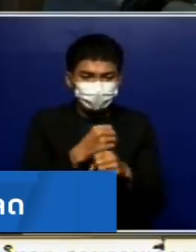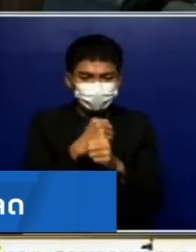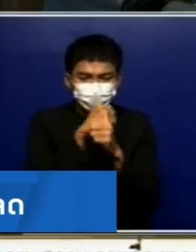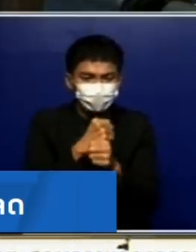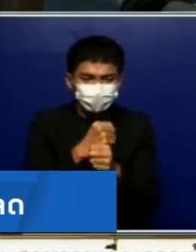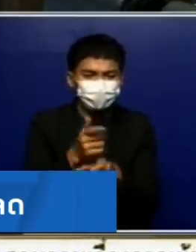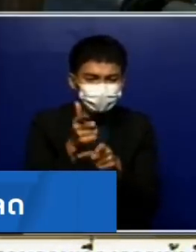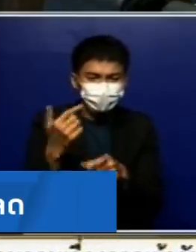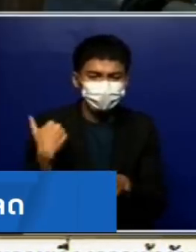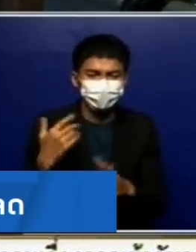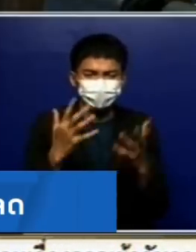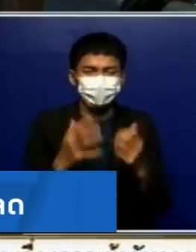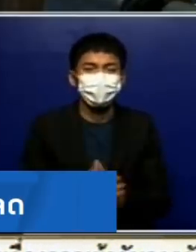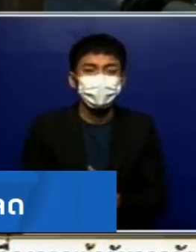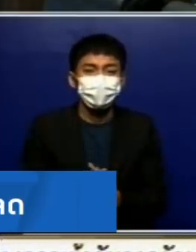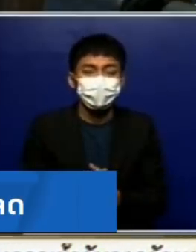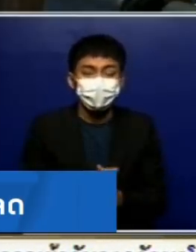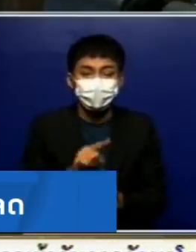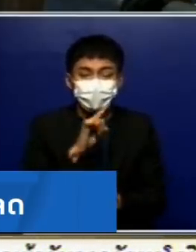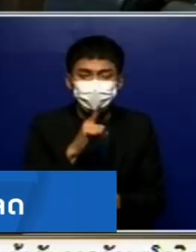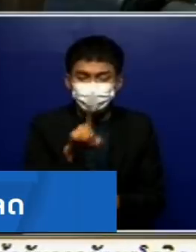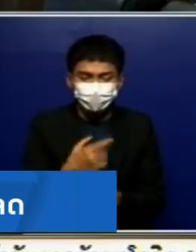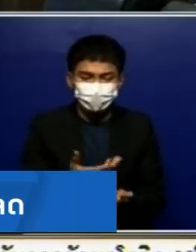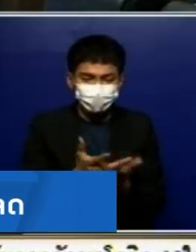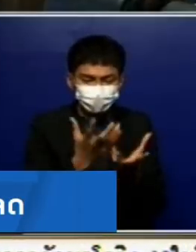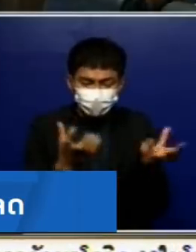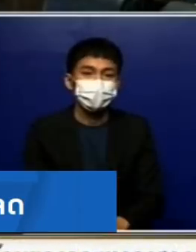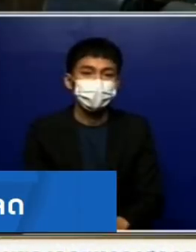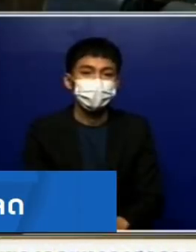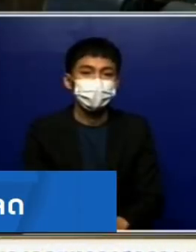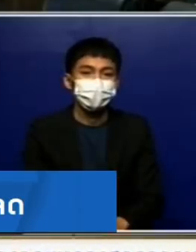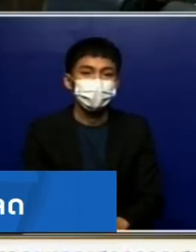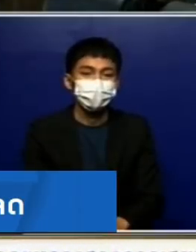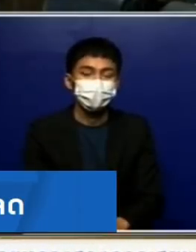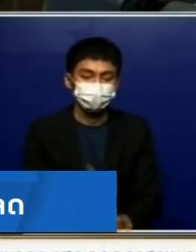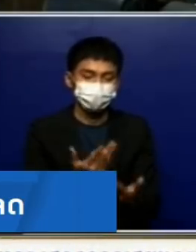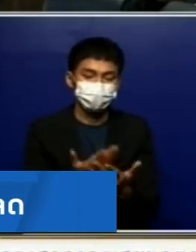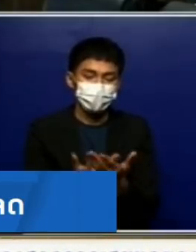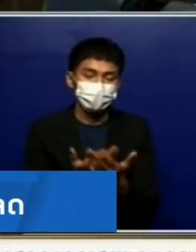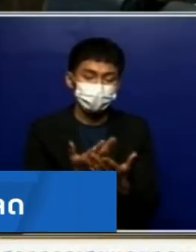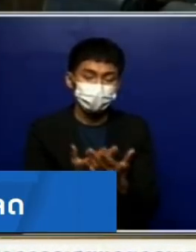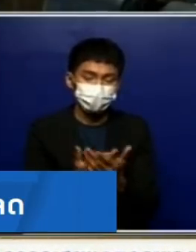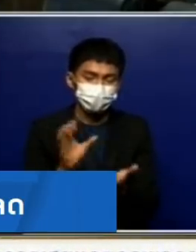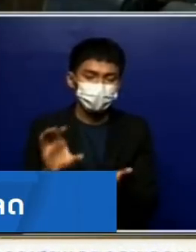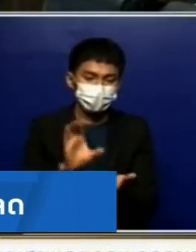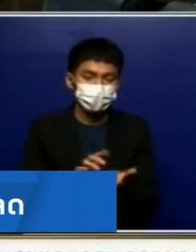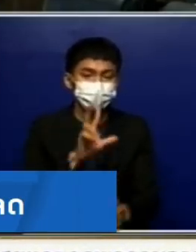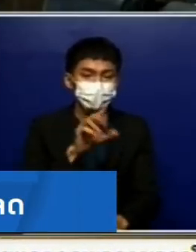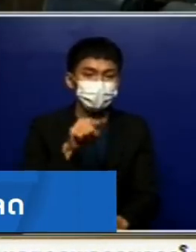ครับไม่ซื้ออาวุธกันสักปีนี้จะชักดิ้นชักงอตายหรือไงงบประมาณรายจ่าย 3.1 ล้านล้าน